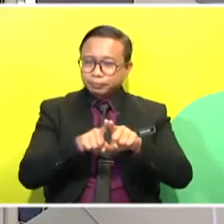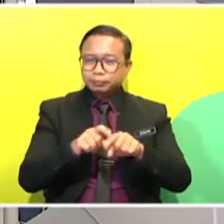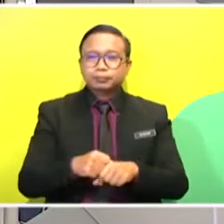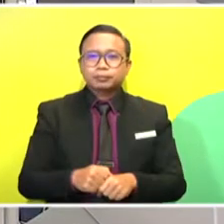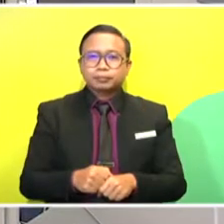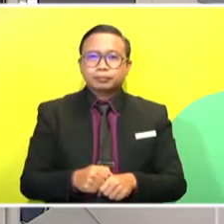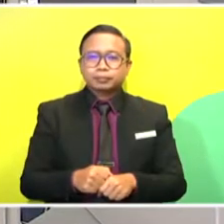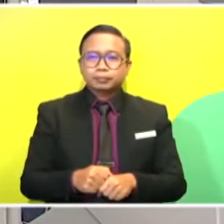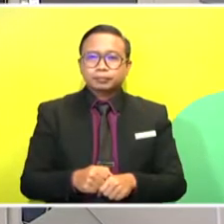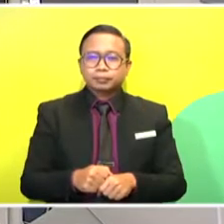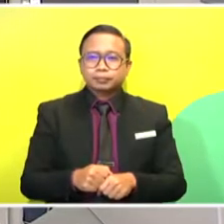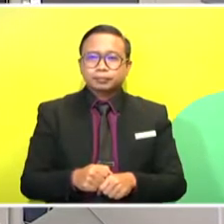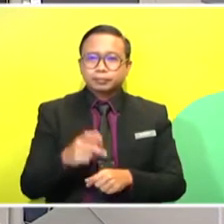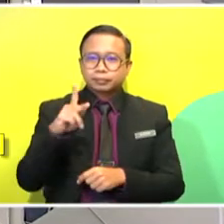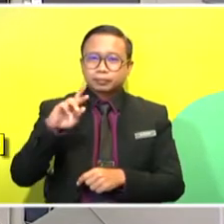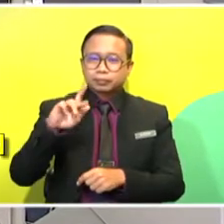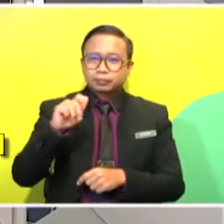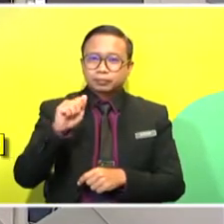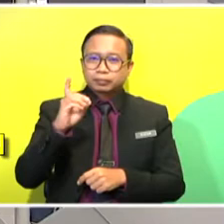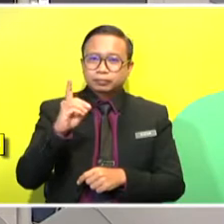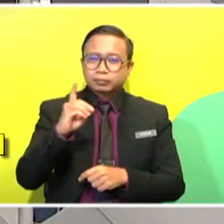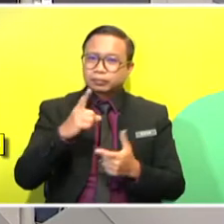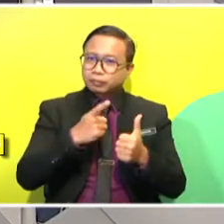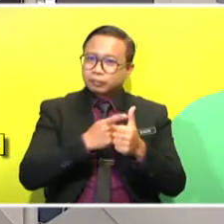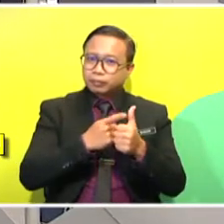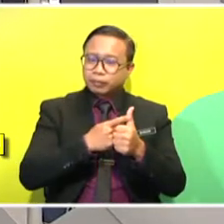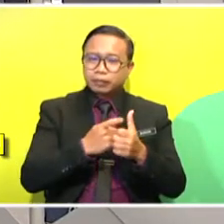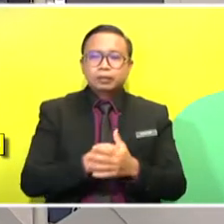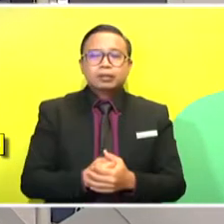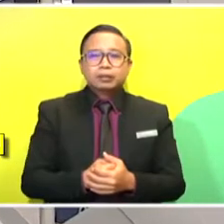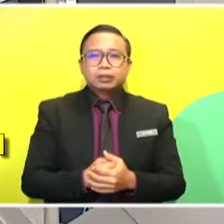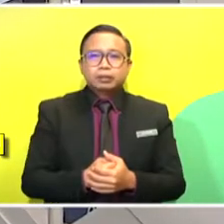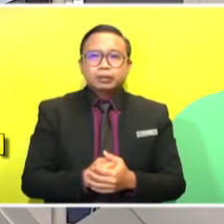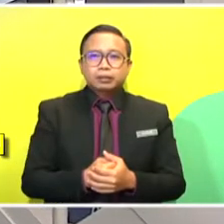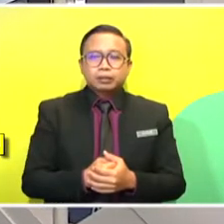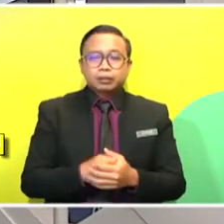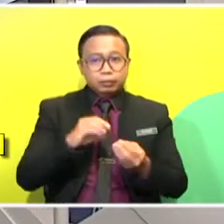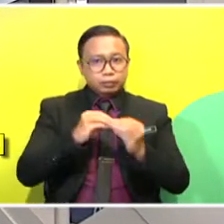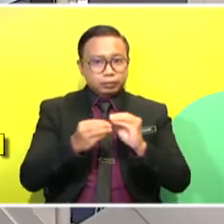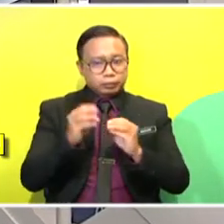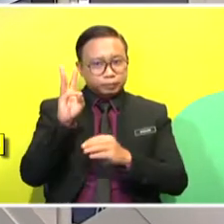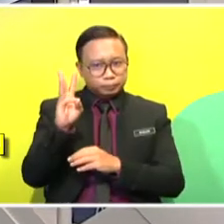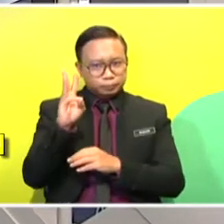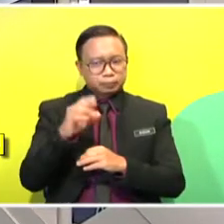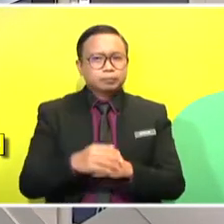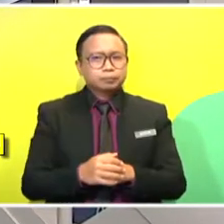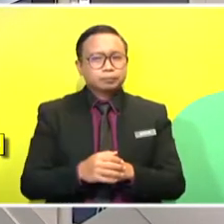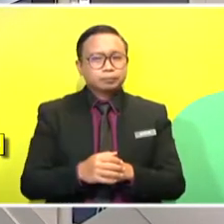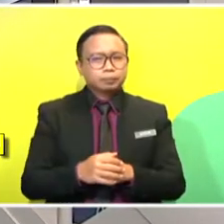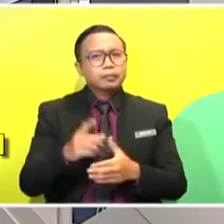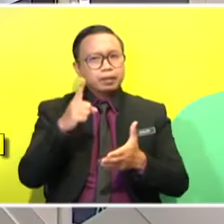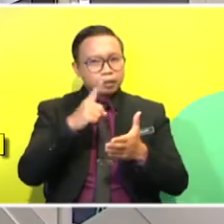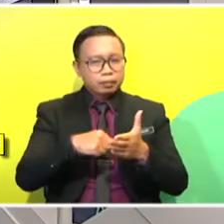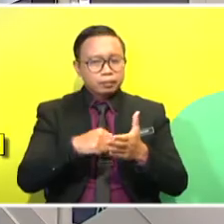dengan kad yang pertama. Kad yang pertama. Okey, peraturan nombor 6. Nisa nak